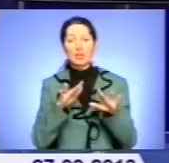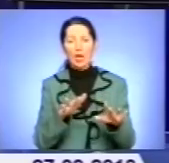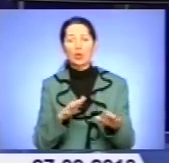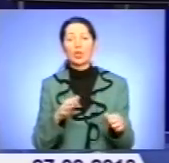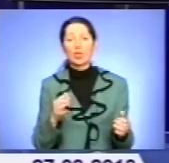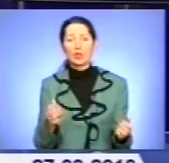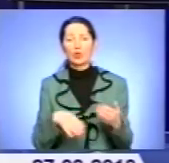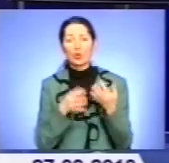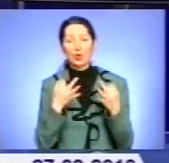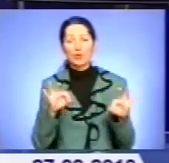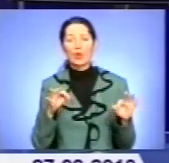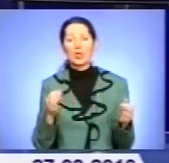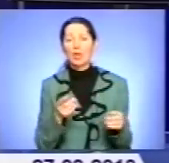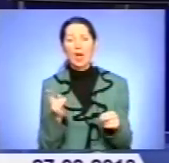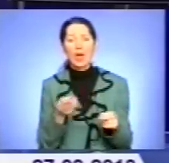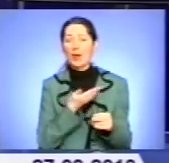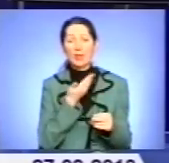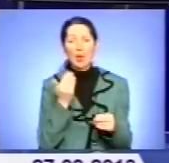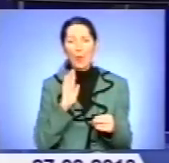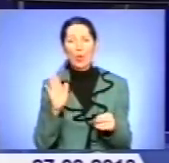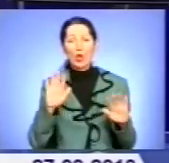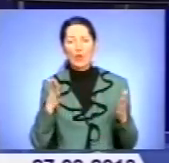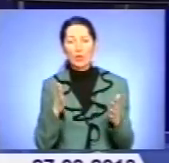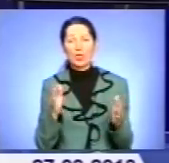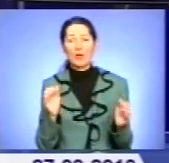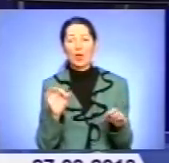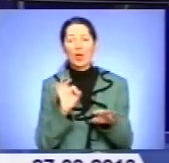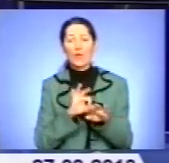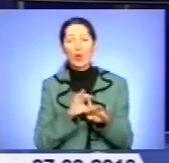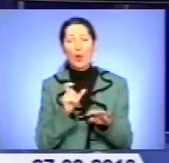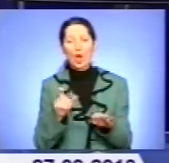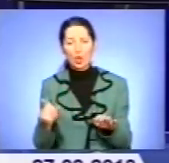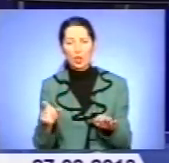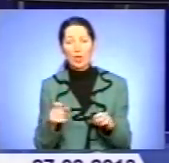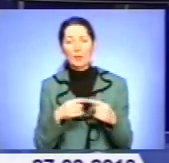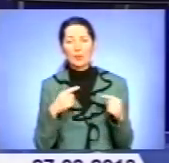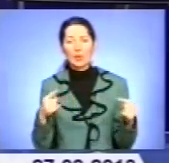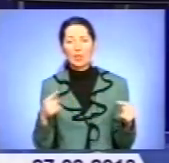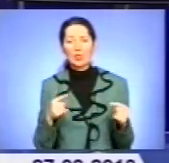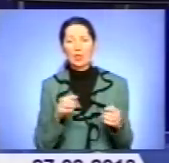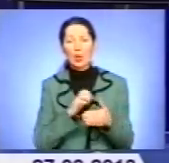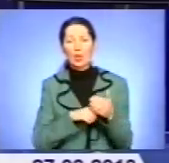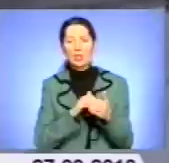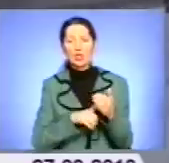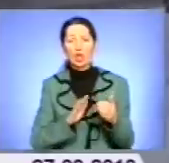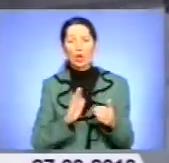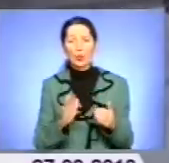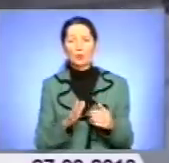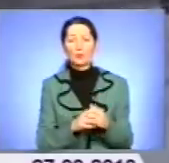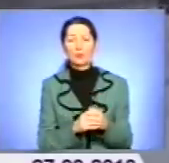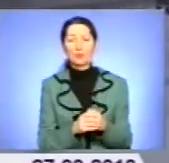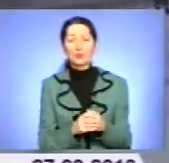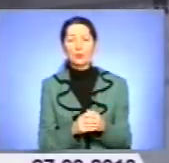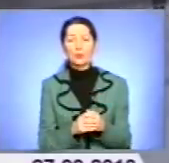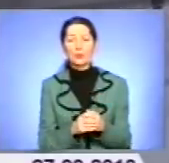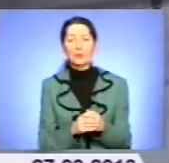А катастрофічна ситуація у столиці склалася внаслідок низки суб'єктивних та об'єктивних причин.